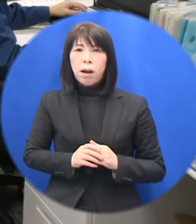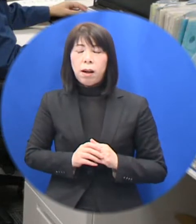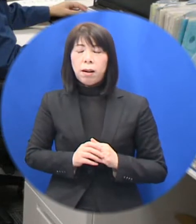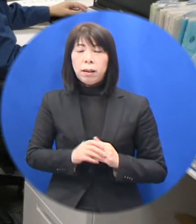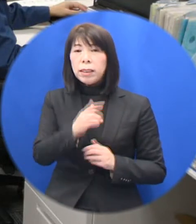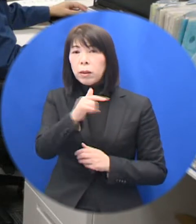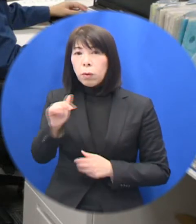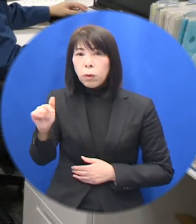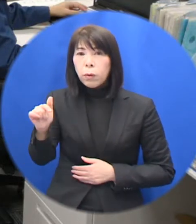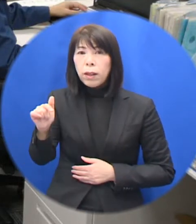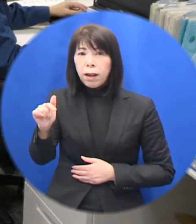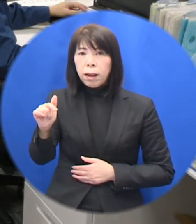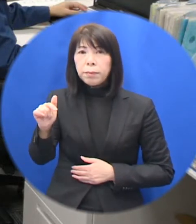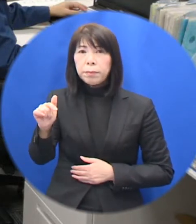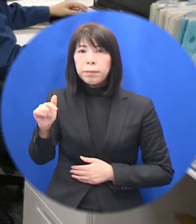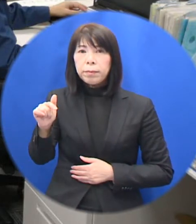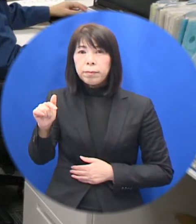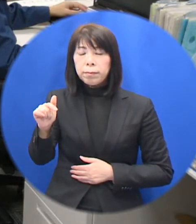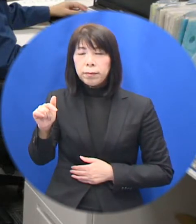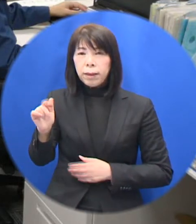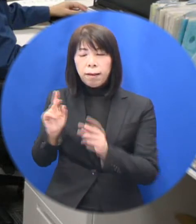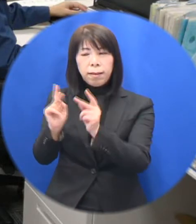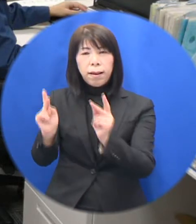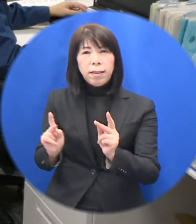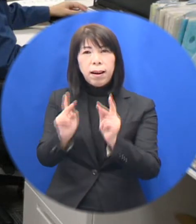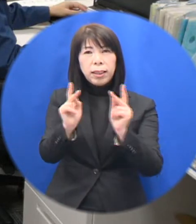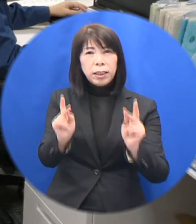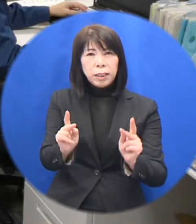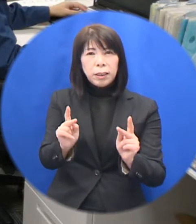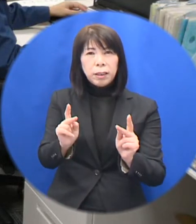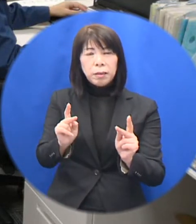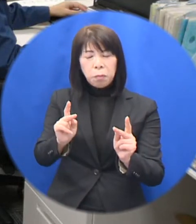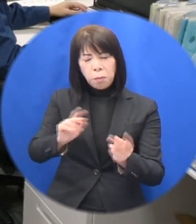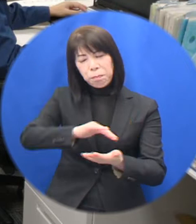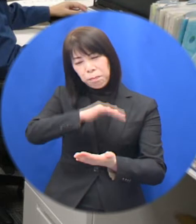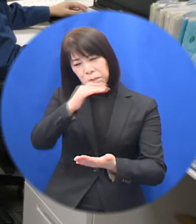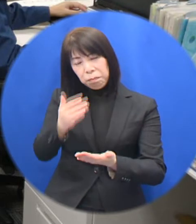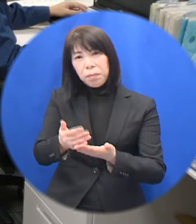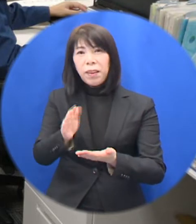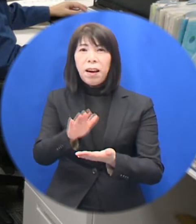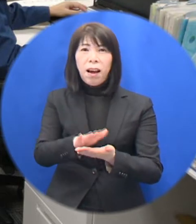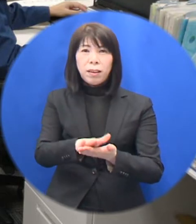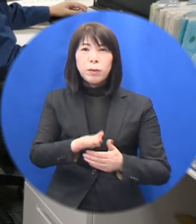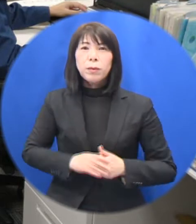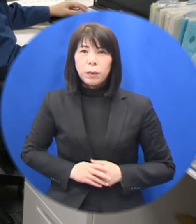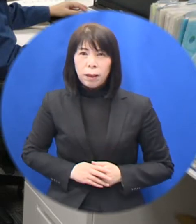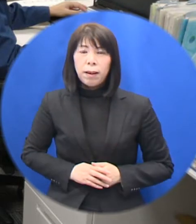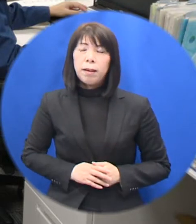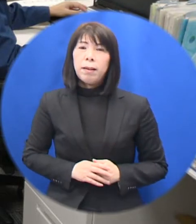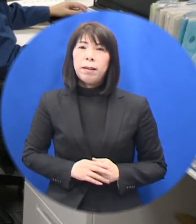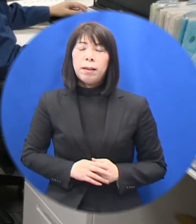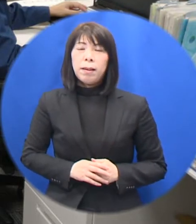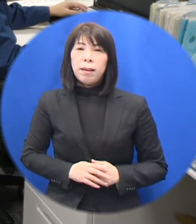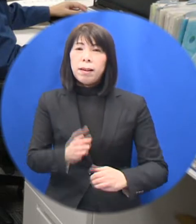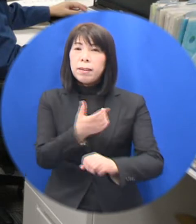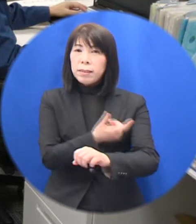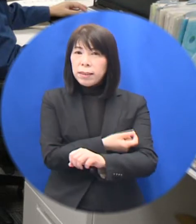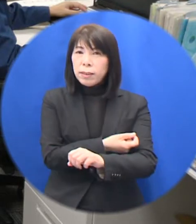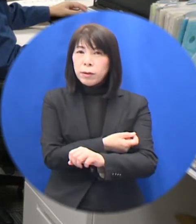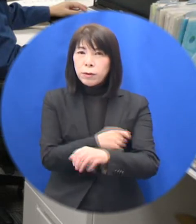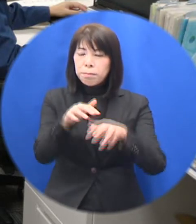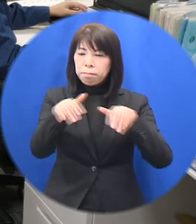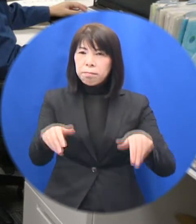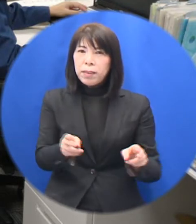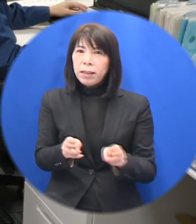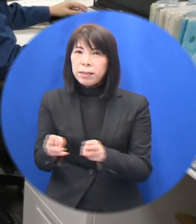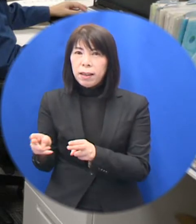さまざまなですね、課題が、かなり山積をしているということになりますので、その接種体制を構築する